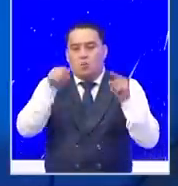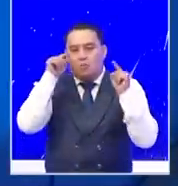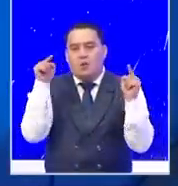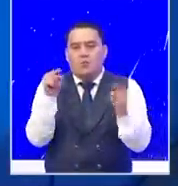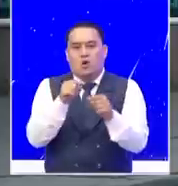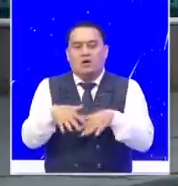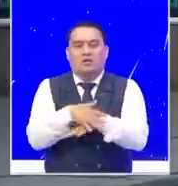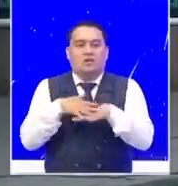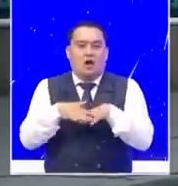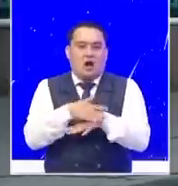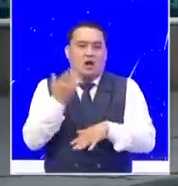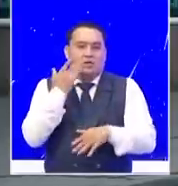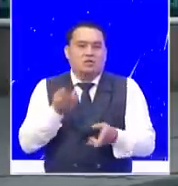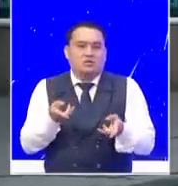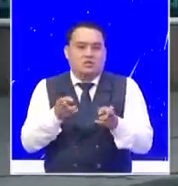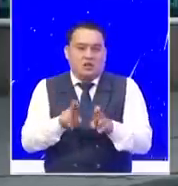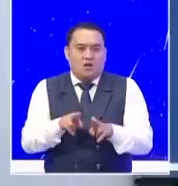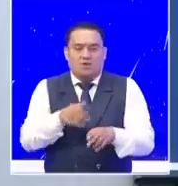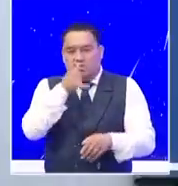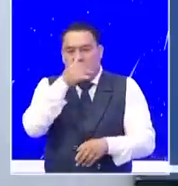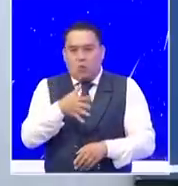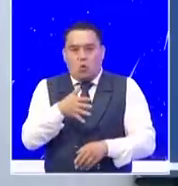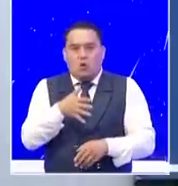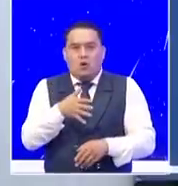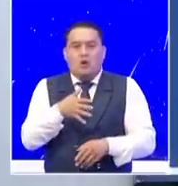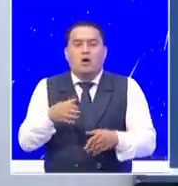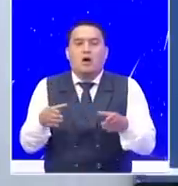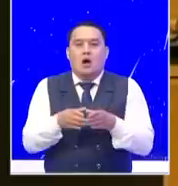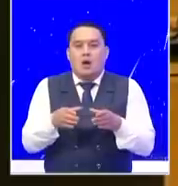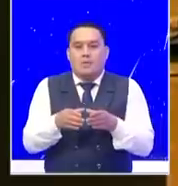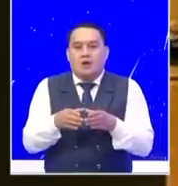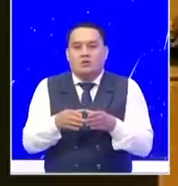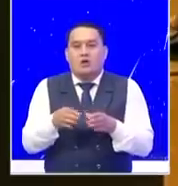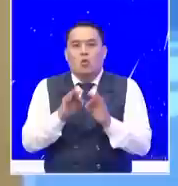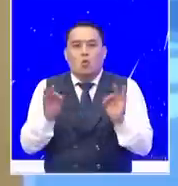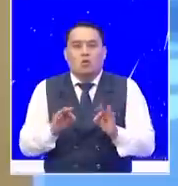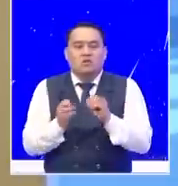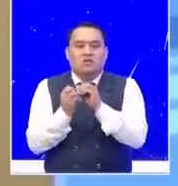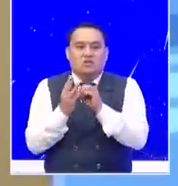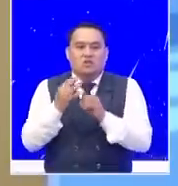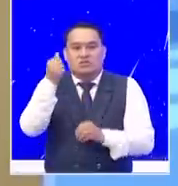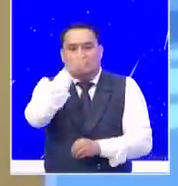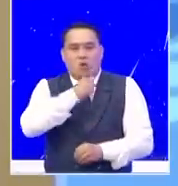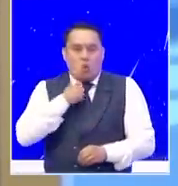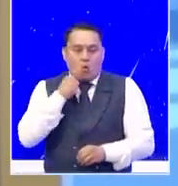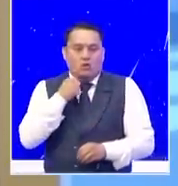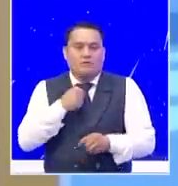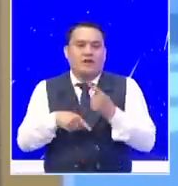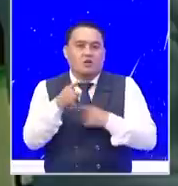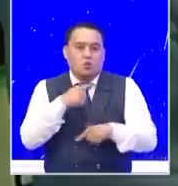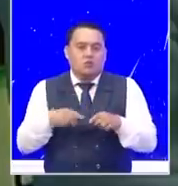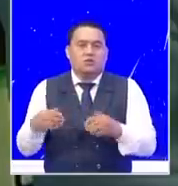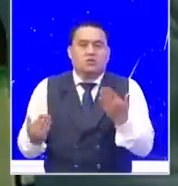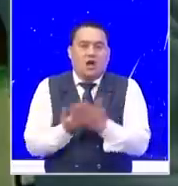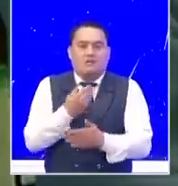популярность в народе. Но оставить ЖТСУ Бисен Куранбек не смог. Долгожданный камбэк состоялся осенью 2014 года. И уже в